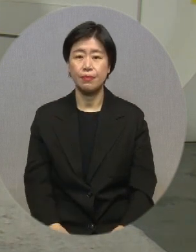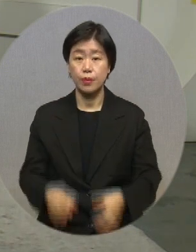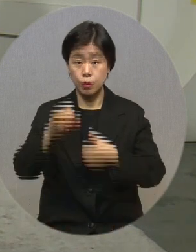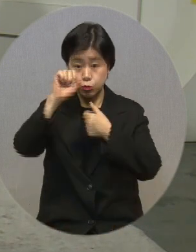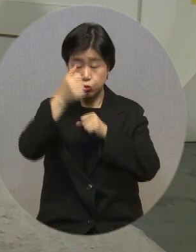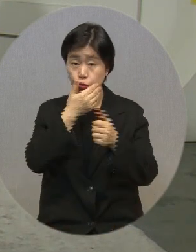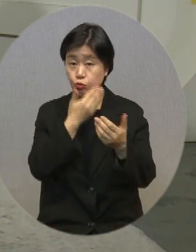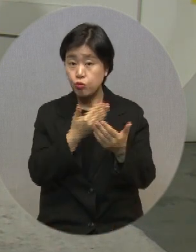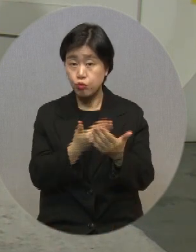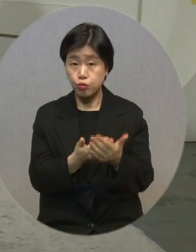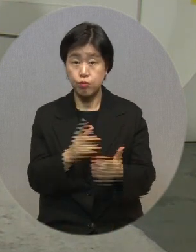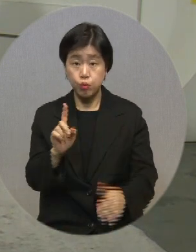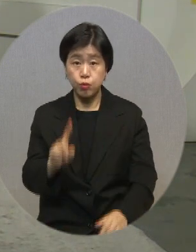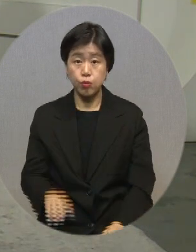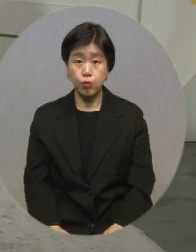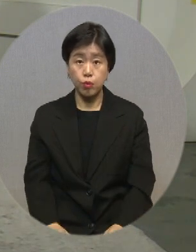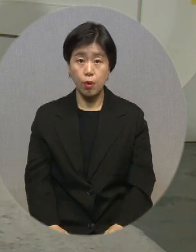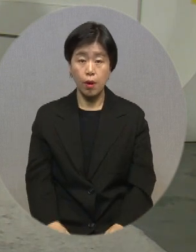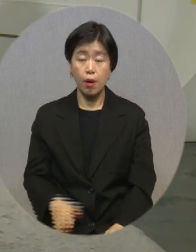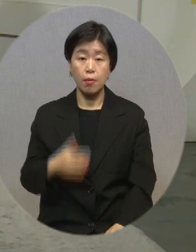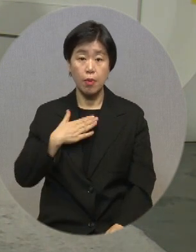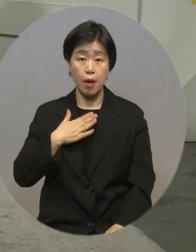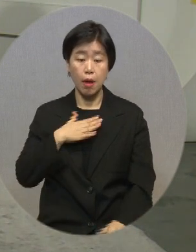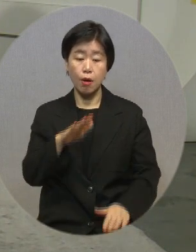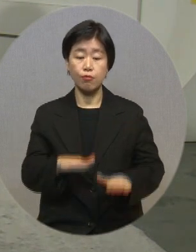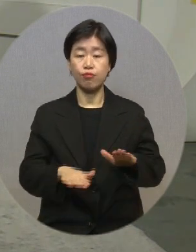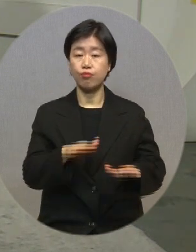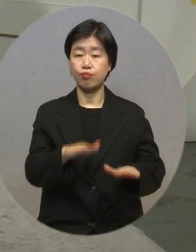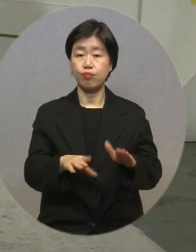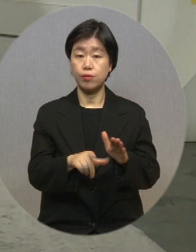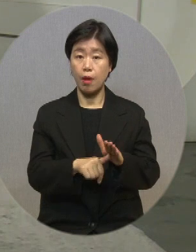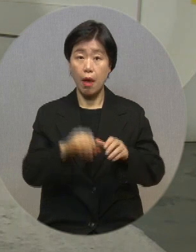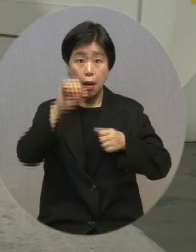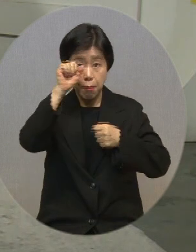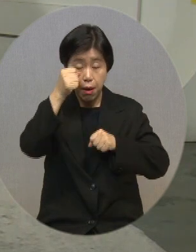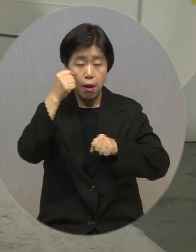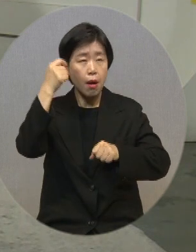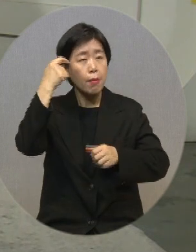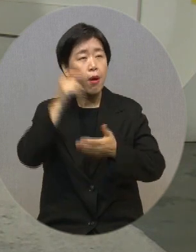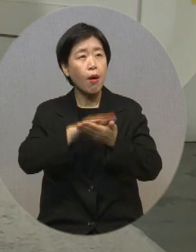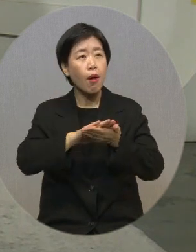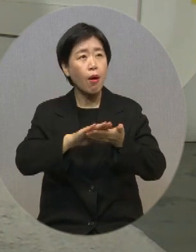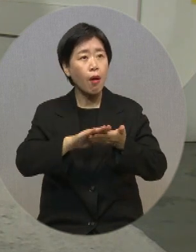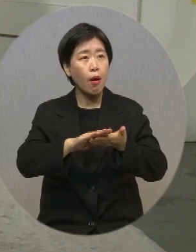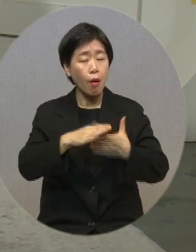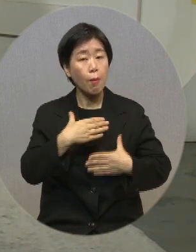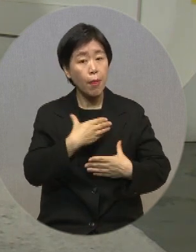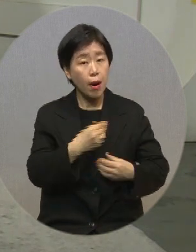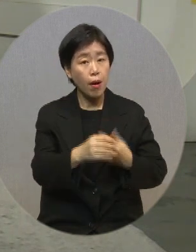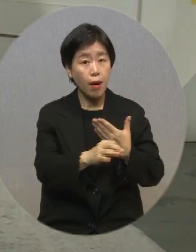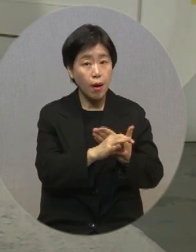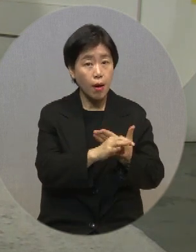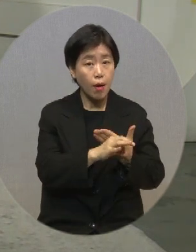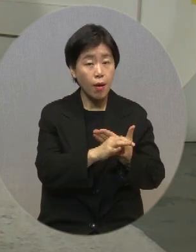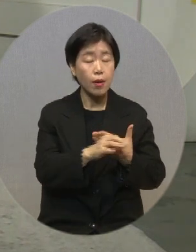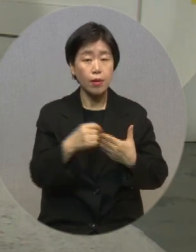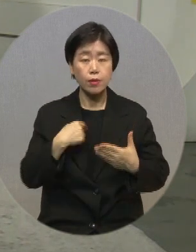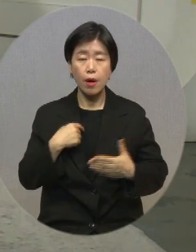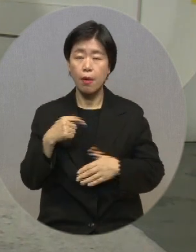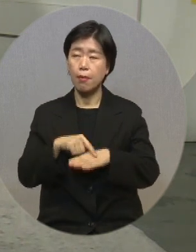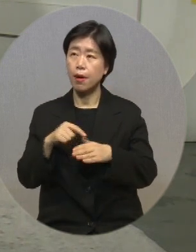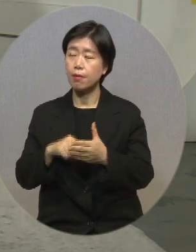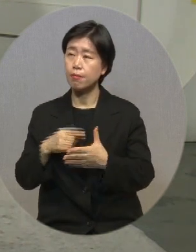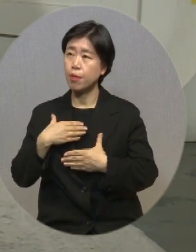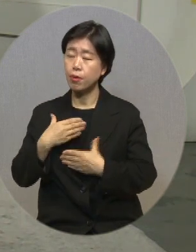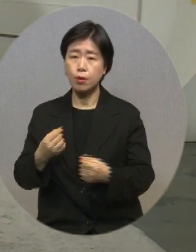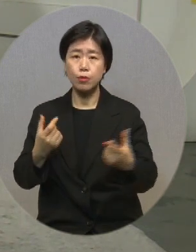게 발이 편해야 몸이 편하고 네. 몸이 편해야 마음이 편하거든요. 어, 맞습니다. 그래야 일이 잘 돼요. 네, 네, 네. 그 일이 잘